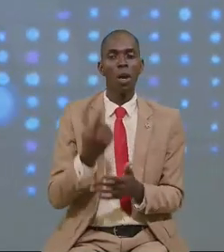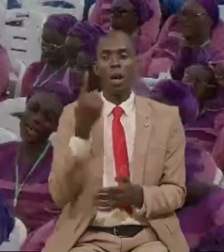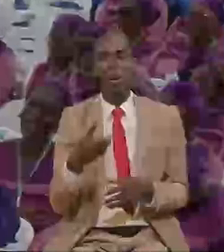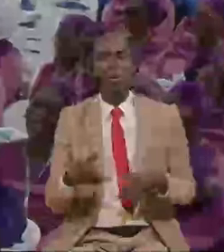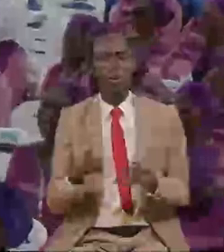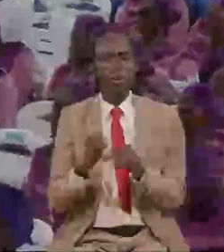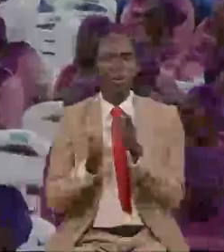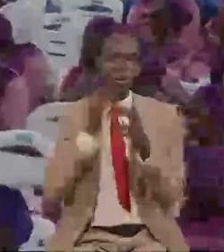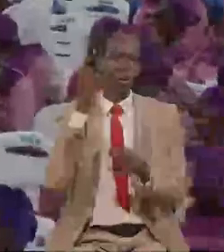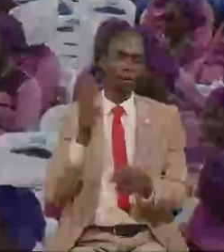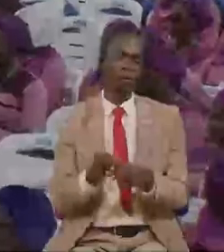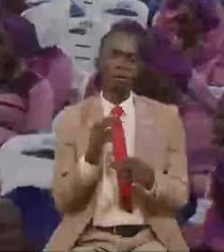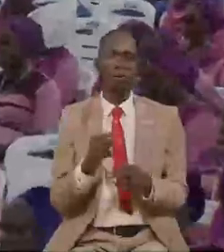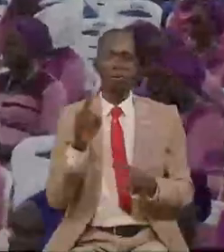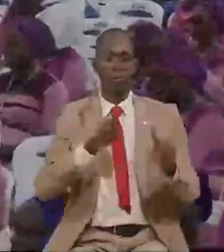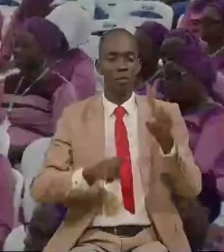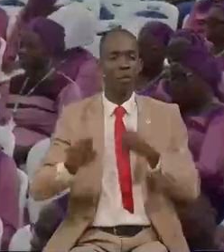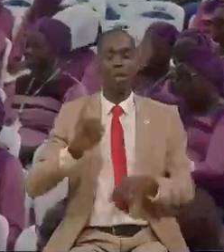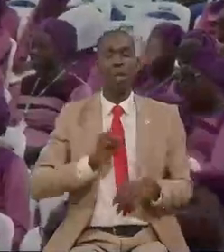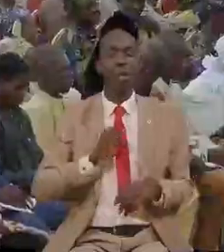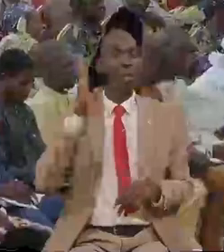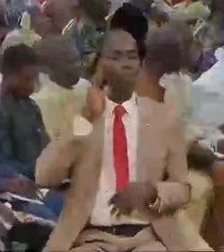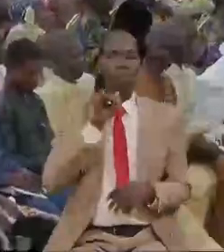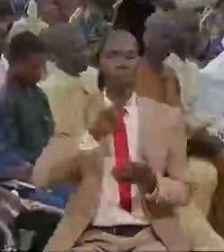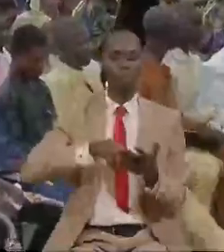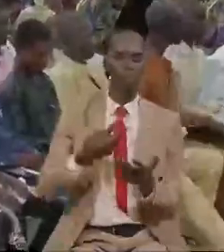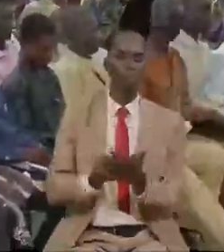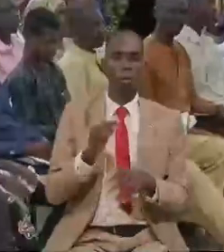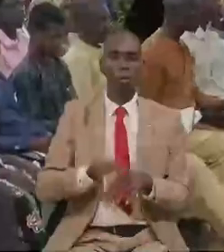voie. Je ne tomberai pas au bord de la voie.